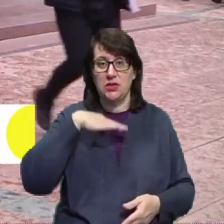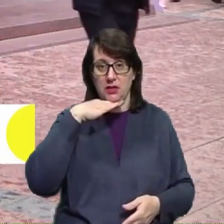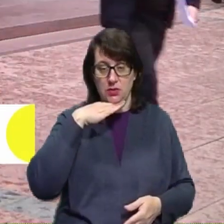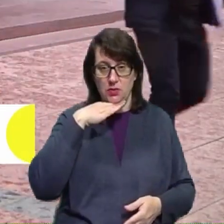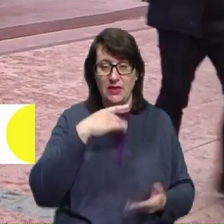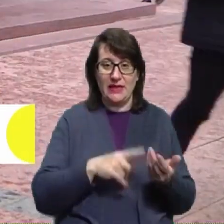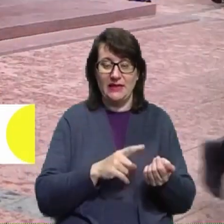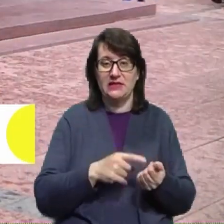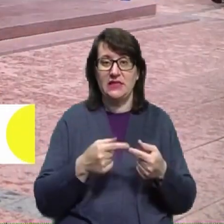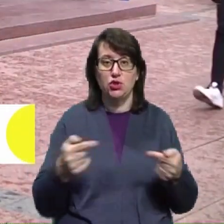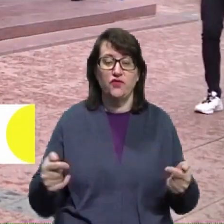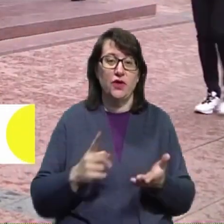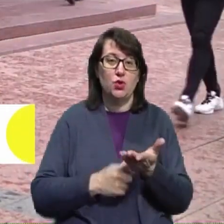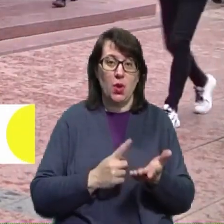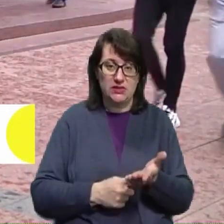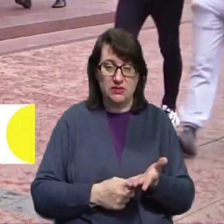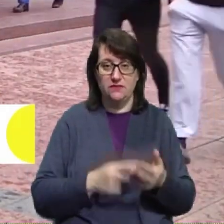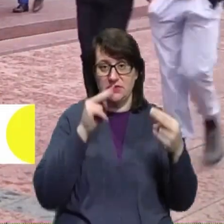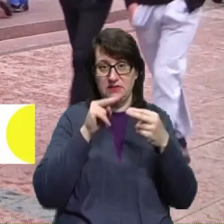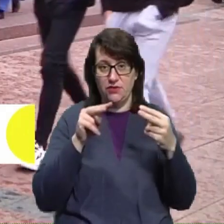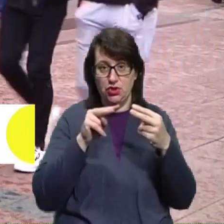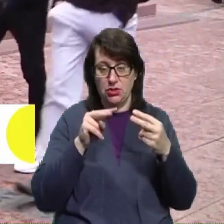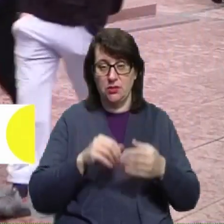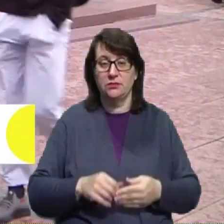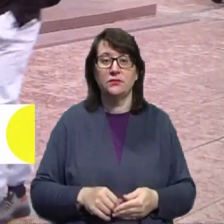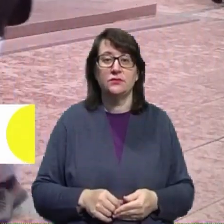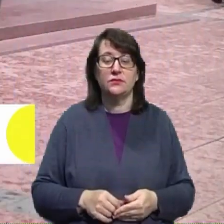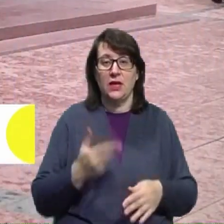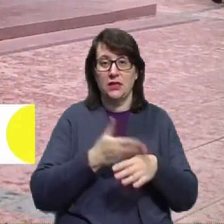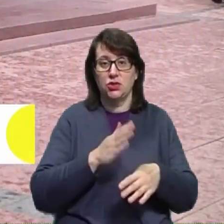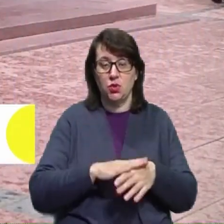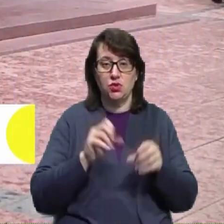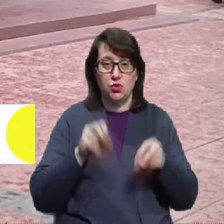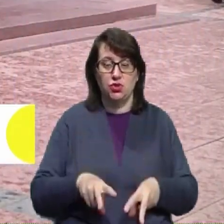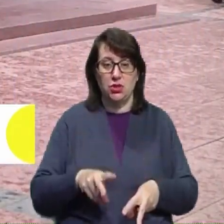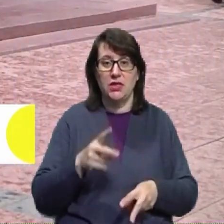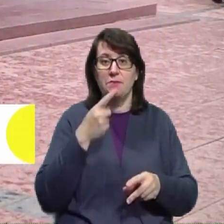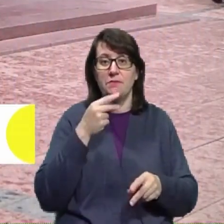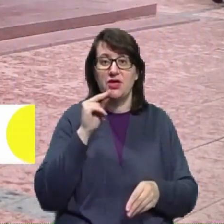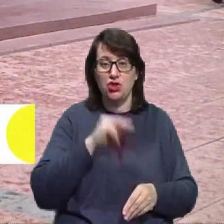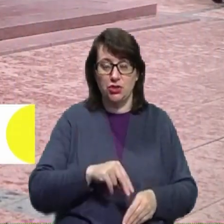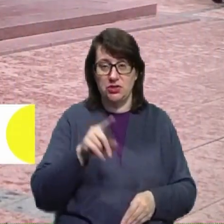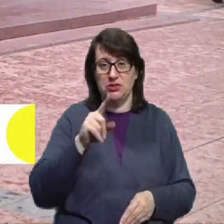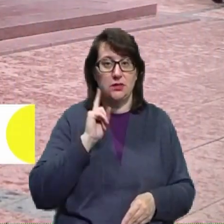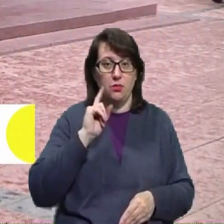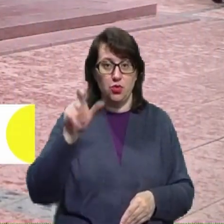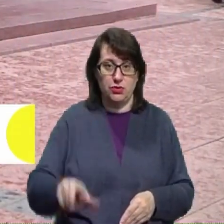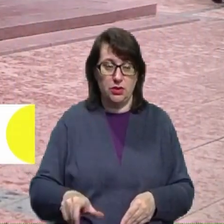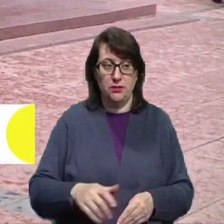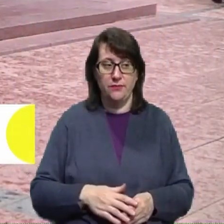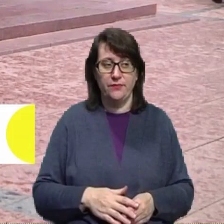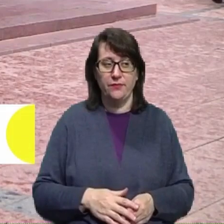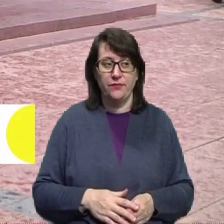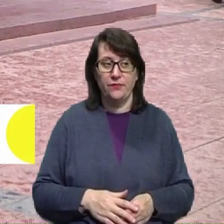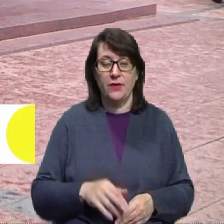кількість речових доказів, свідчення тяжкого злочину і причетності молодика.